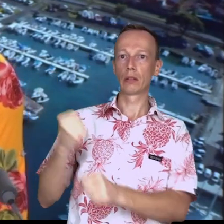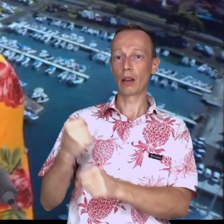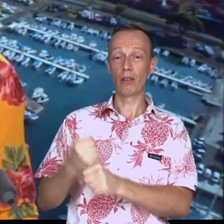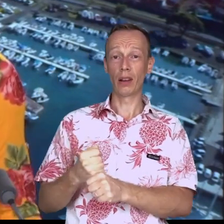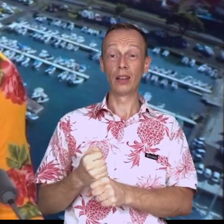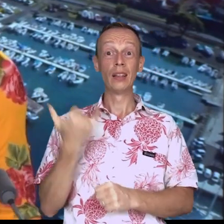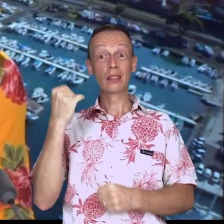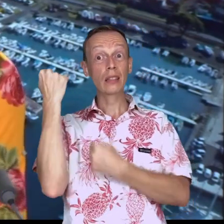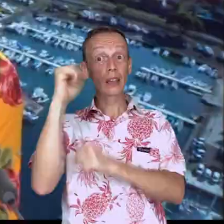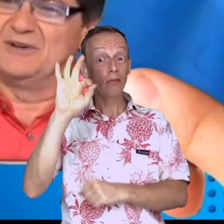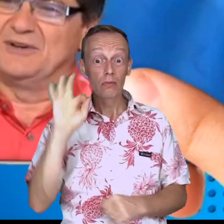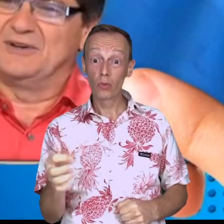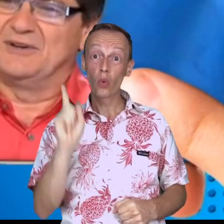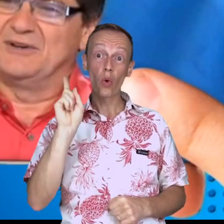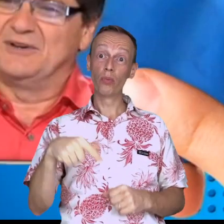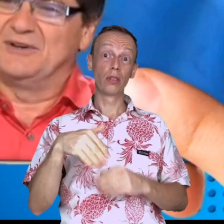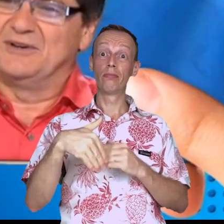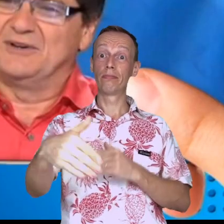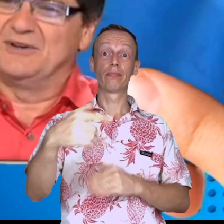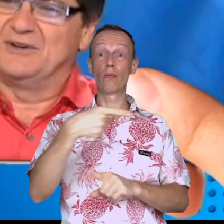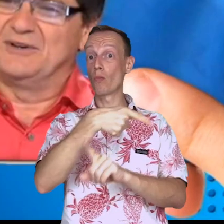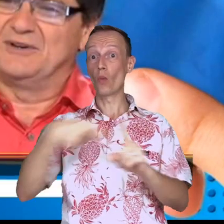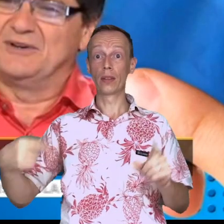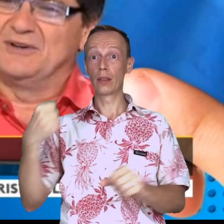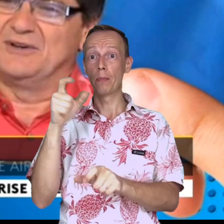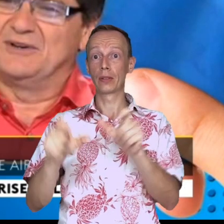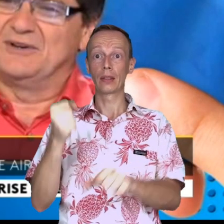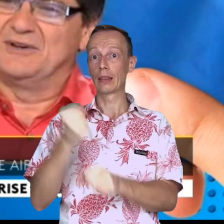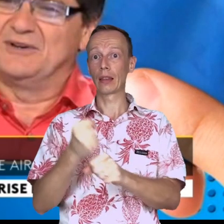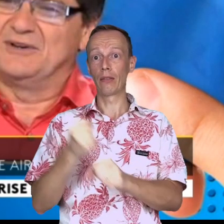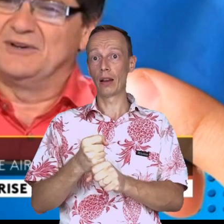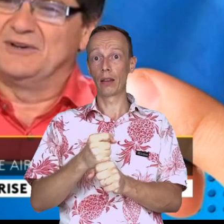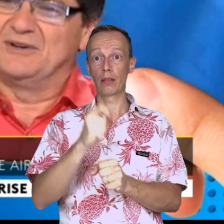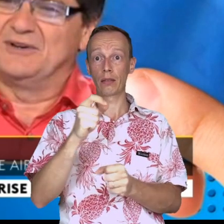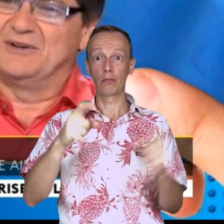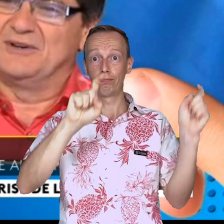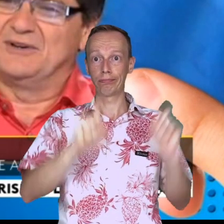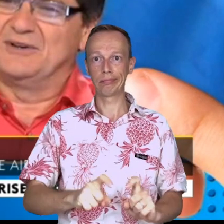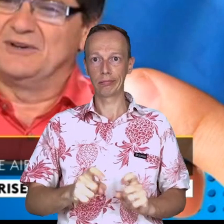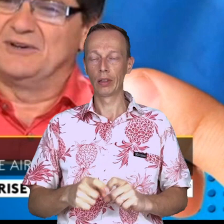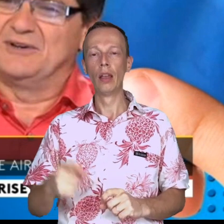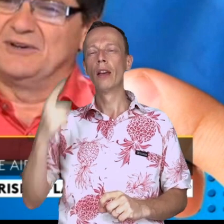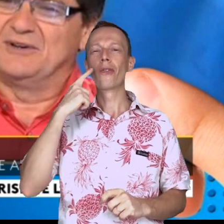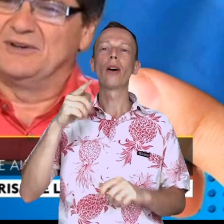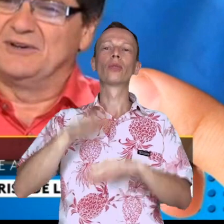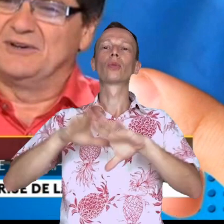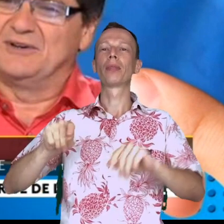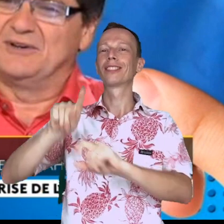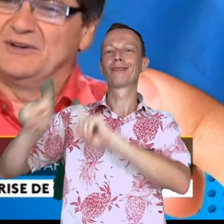l'invité café. Les analyses de l'IATA, vous savez, l'association des transporteurs aériens dans le monde, a été très claire sur le